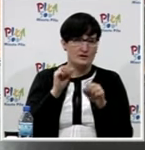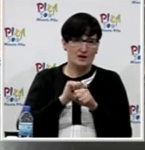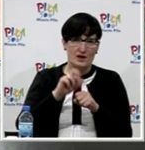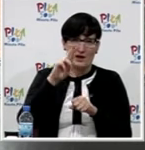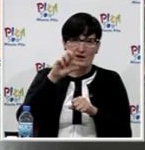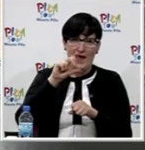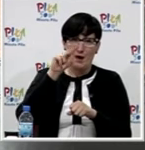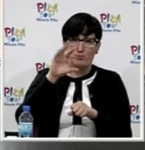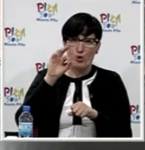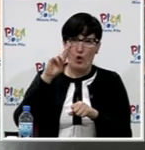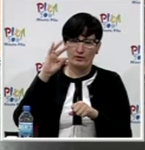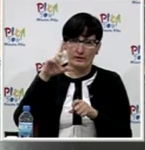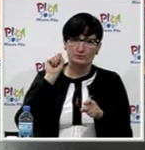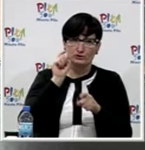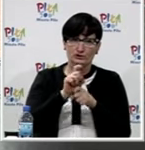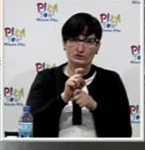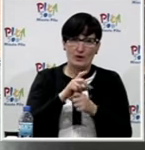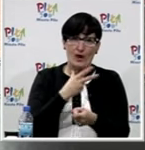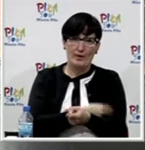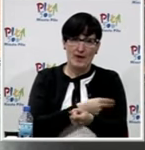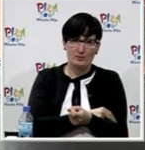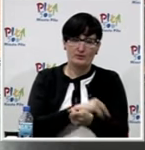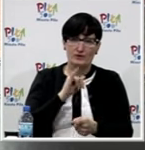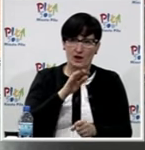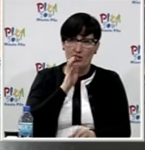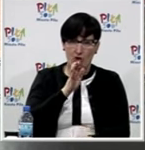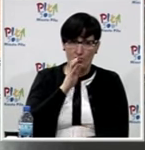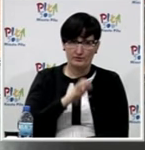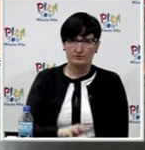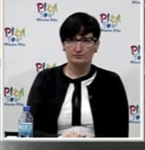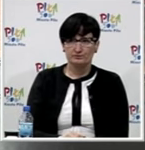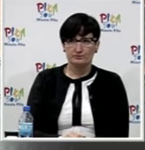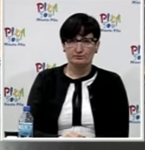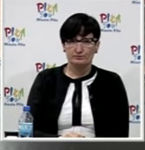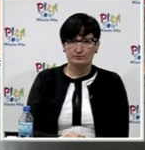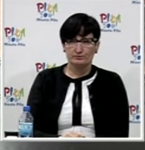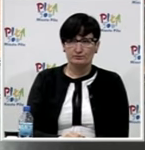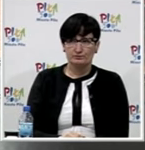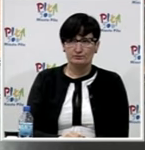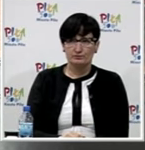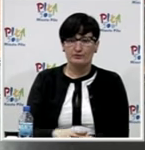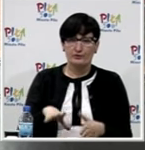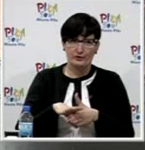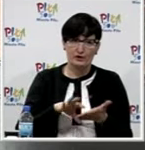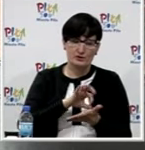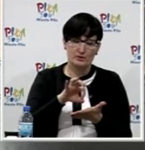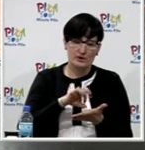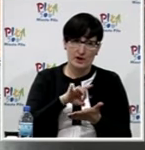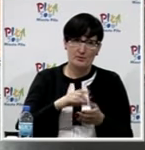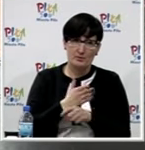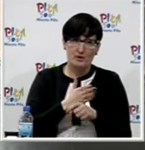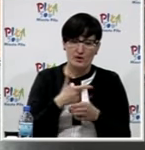przeciwdziałania narkomanii i gminnego programu profilaktyki i rozwiązania problemów alkoholowych oraz efektów ich realizacji w gminie Piła w 2013